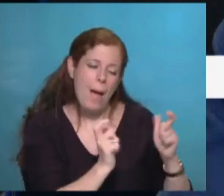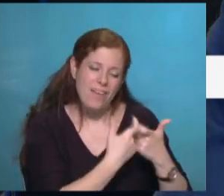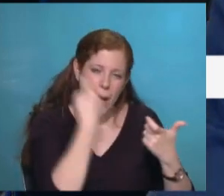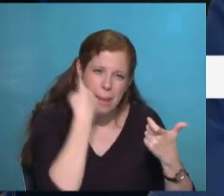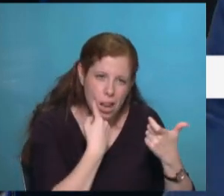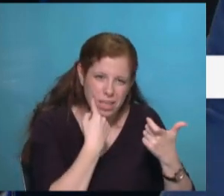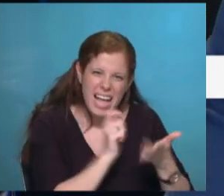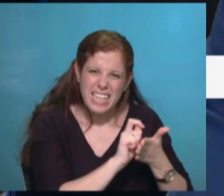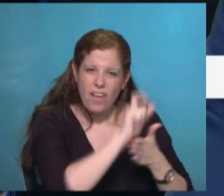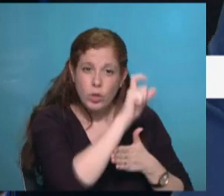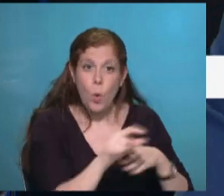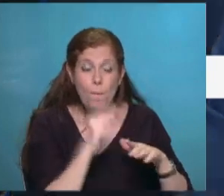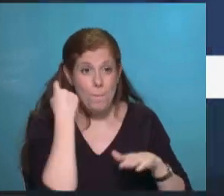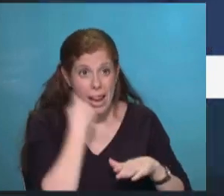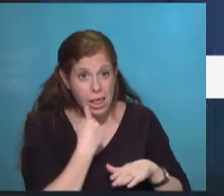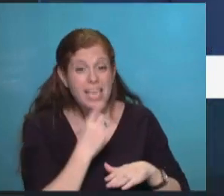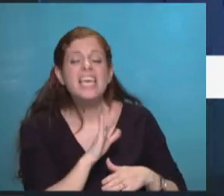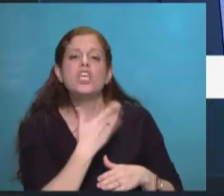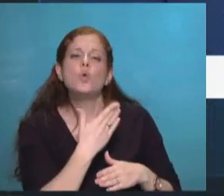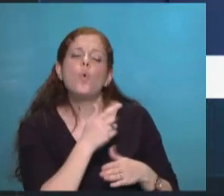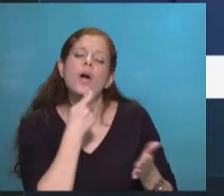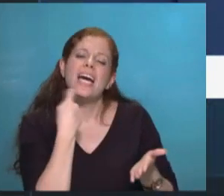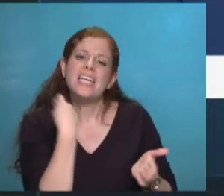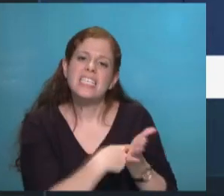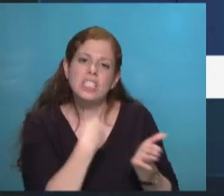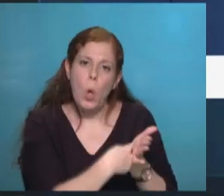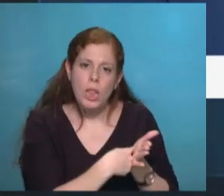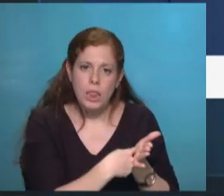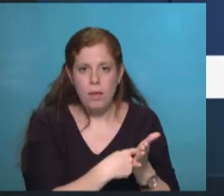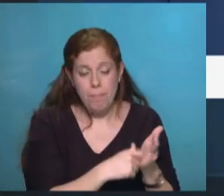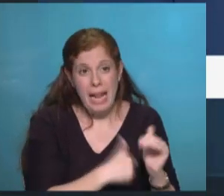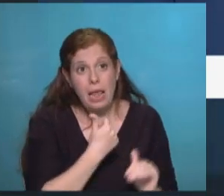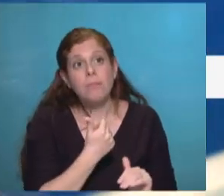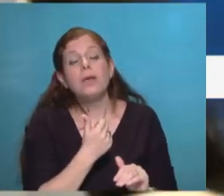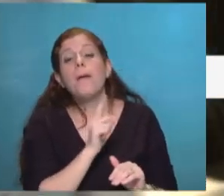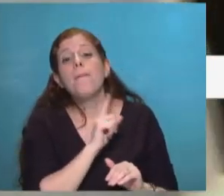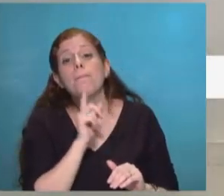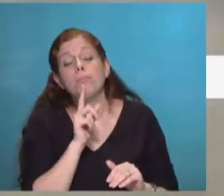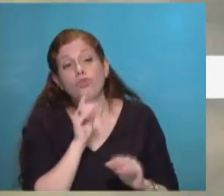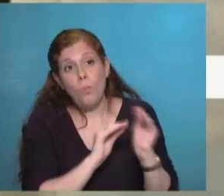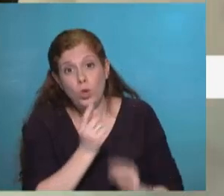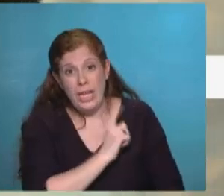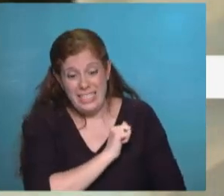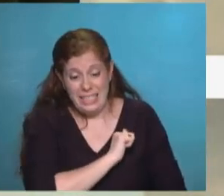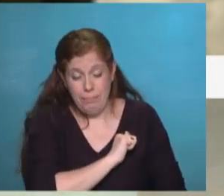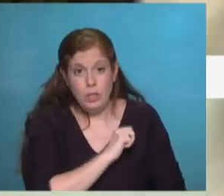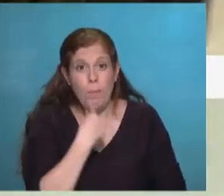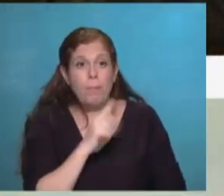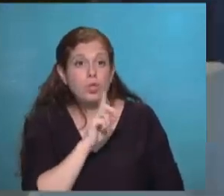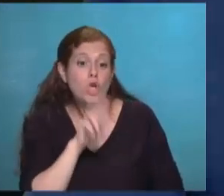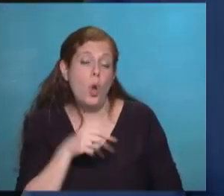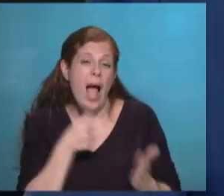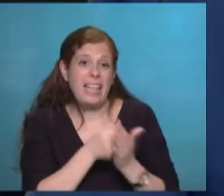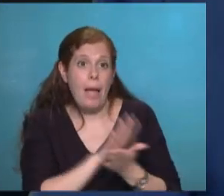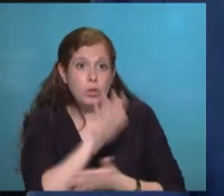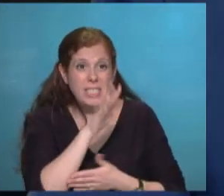אישום פלילי. יהיו כנסות מנהליים. שימוש עצמי זה מי שנמצא ברשותו עד 15 גרם. מי שיתפס